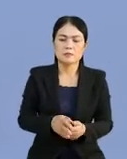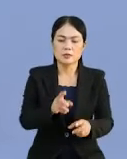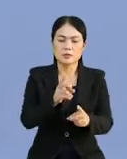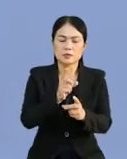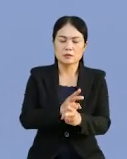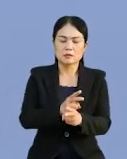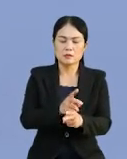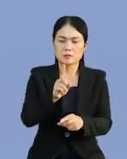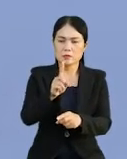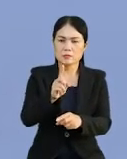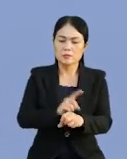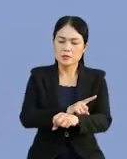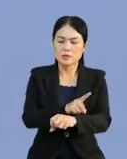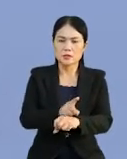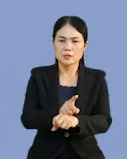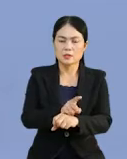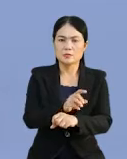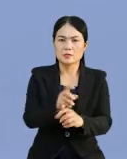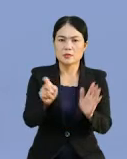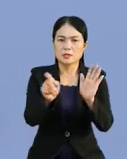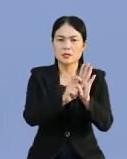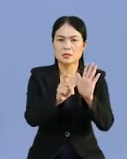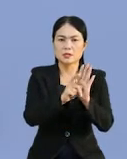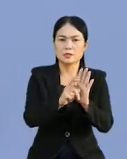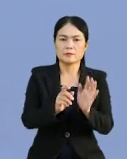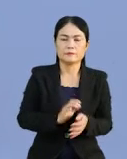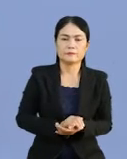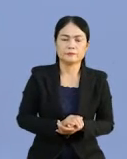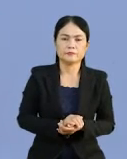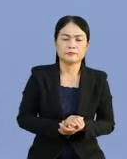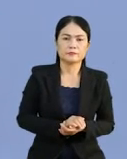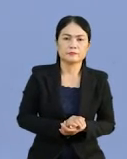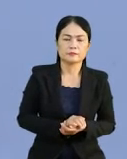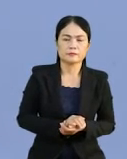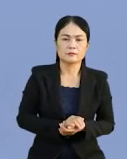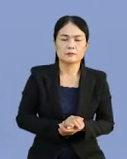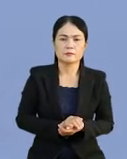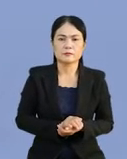tế mũi nì ti ai con kẹ nì à